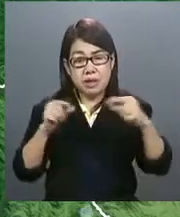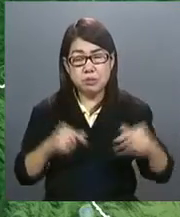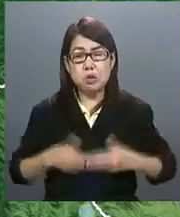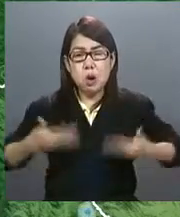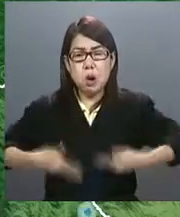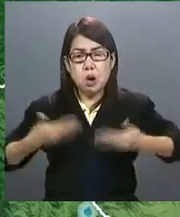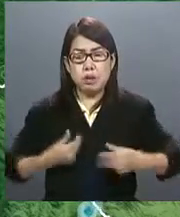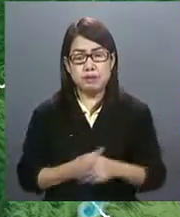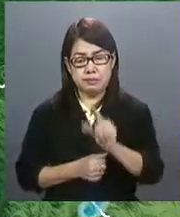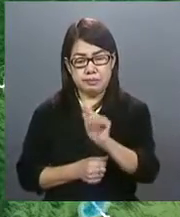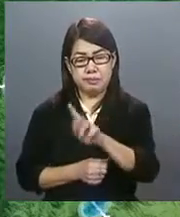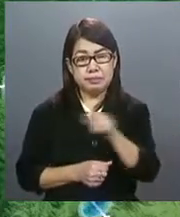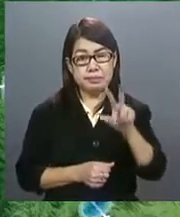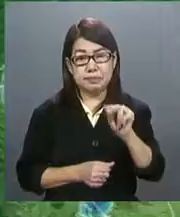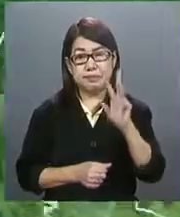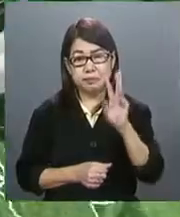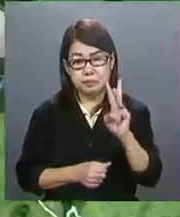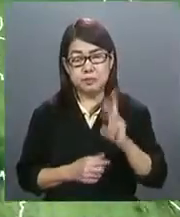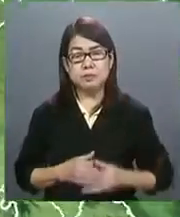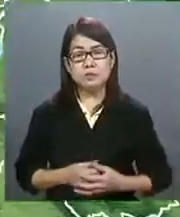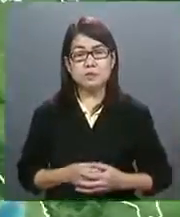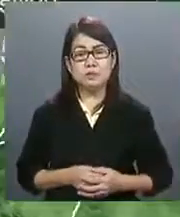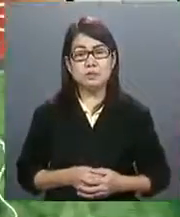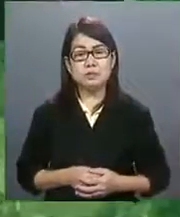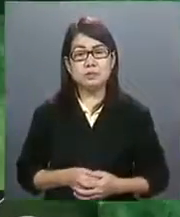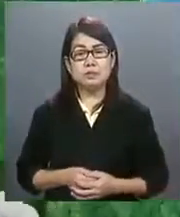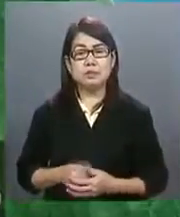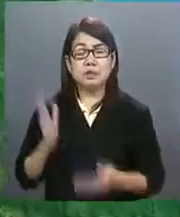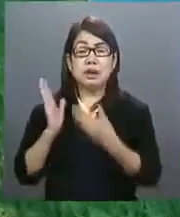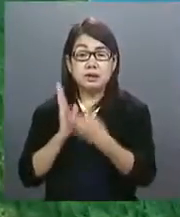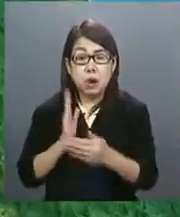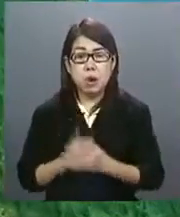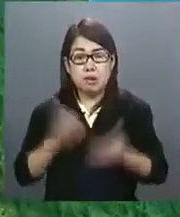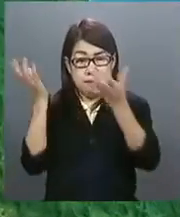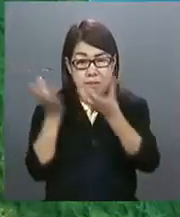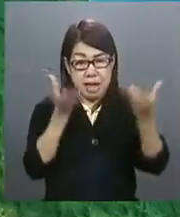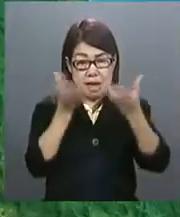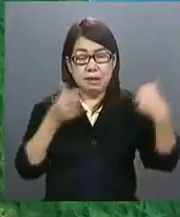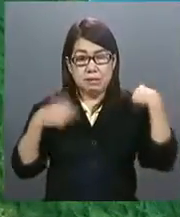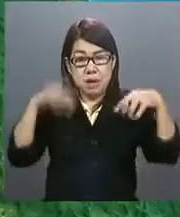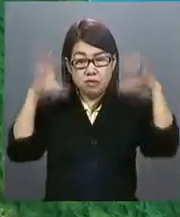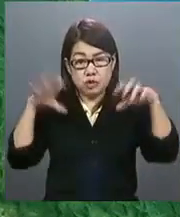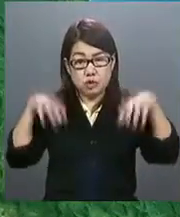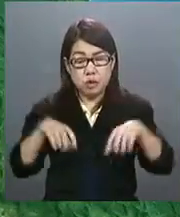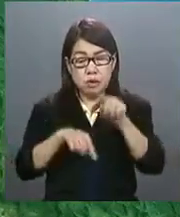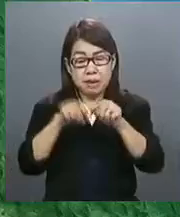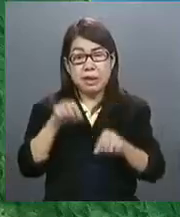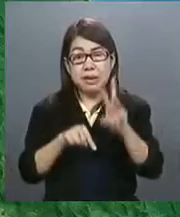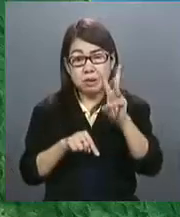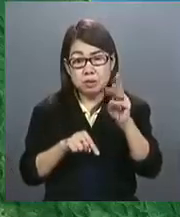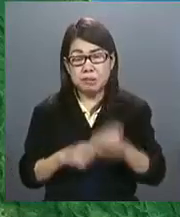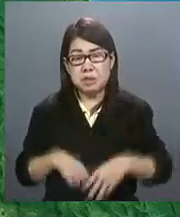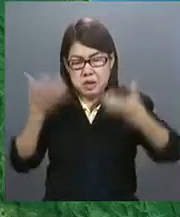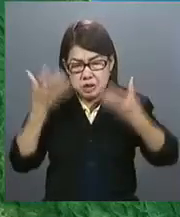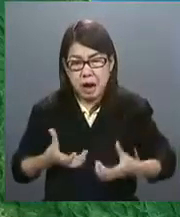ระหว่าง 24-36 องศาเซลเซียสภาคตะวันออกเฉียงเหนือมีเมฆมากกับมีฝนฟ้าคะนอง 60% ของพื้นที่และมีฝนตกหนัก